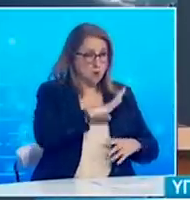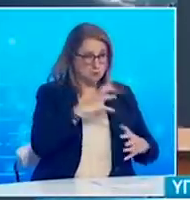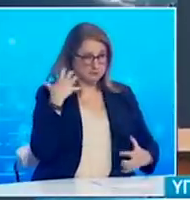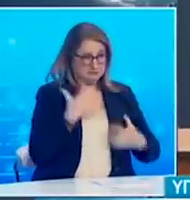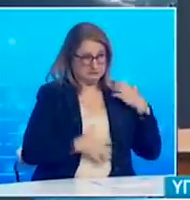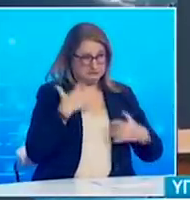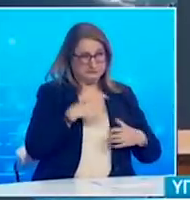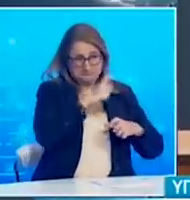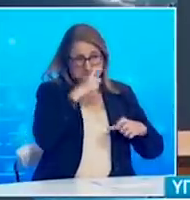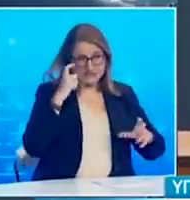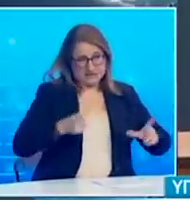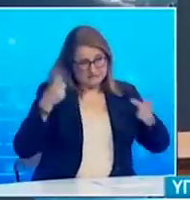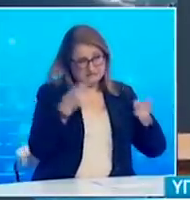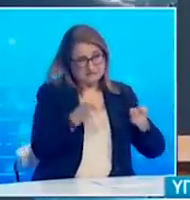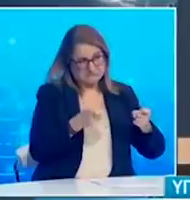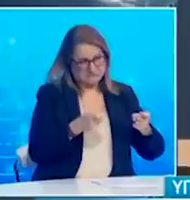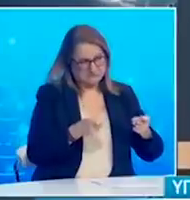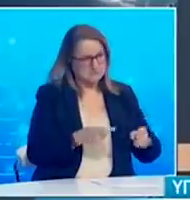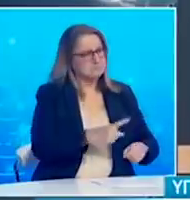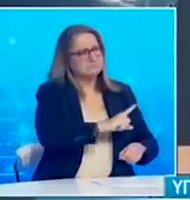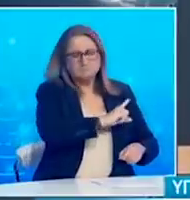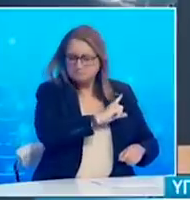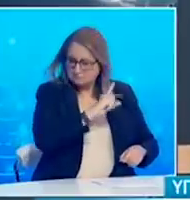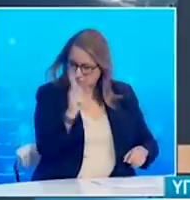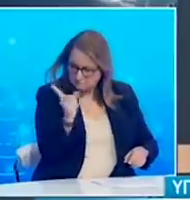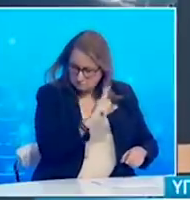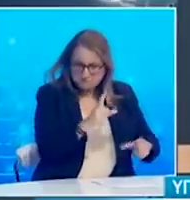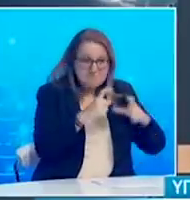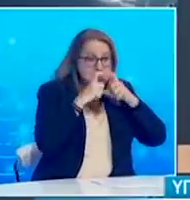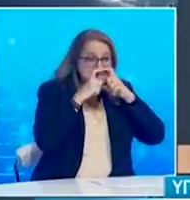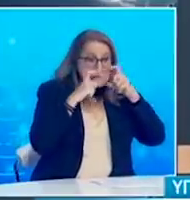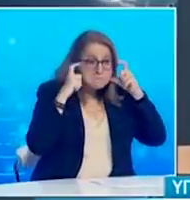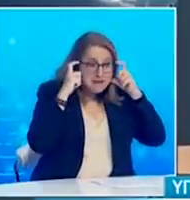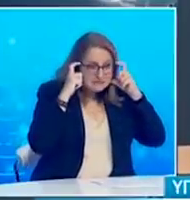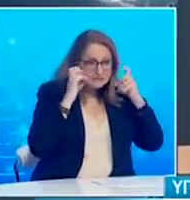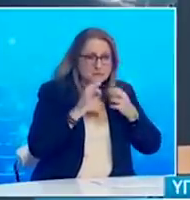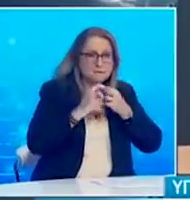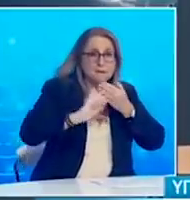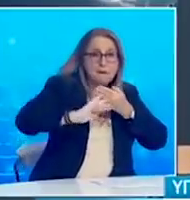πανάκια η χρήση της μάσκας. Βεβαίως, η χρήση της μάσκας, οι αποστάσεις και